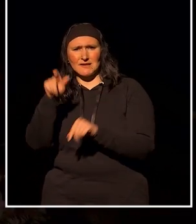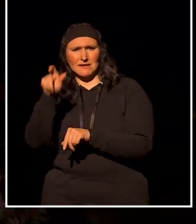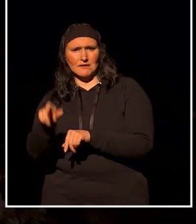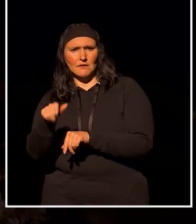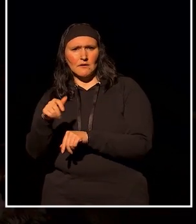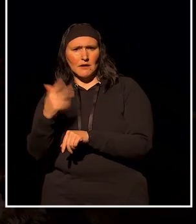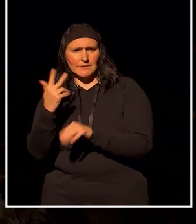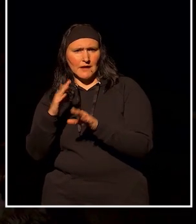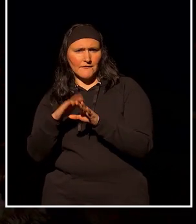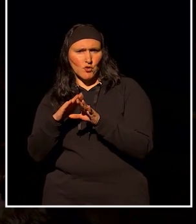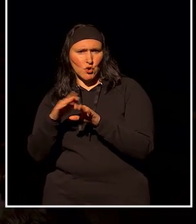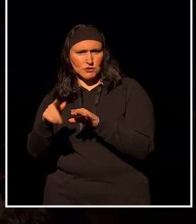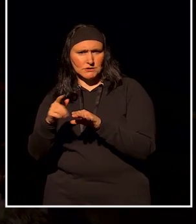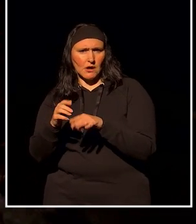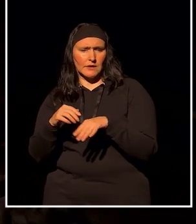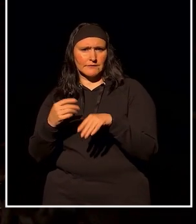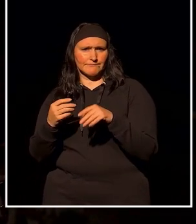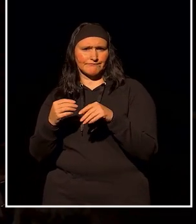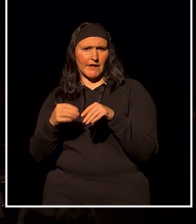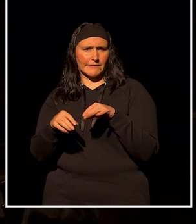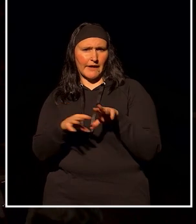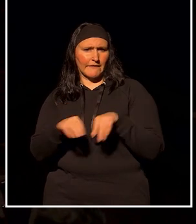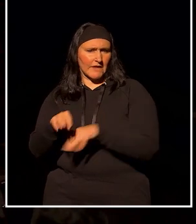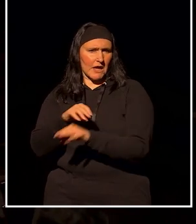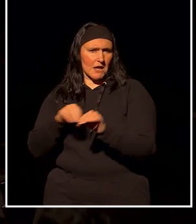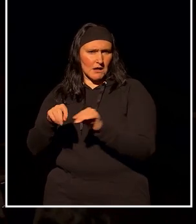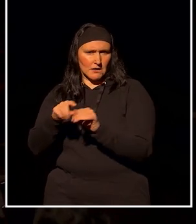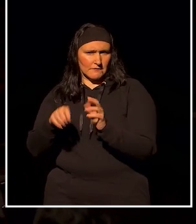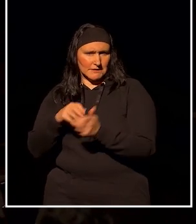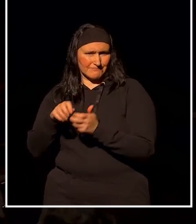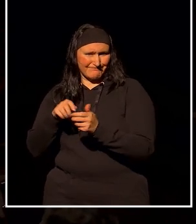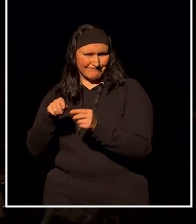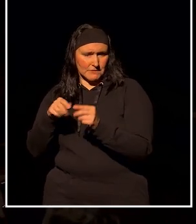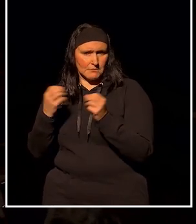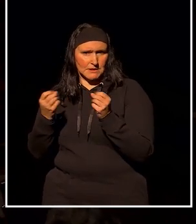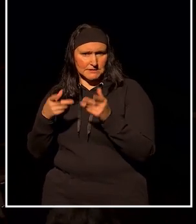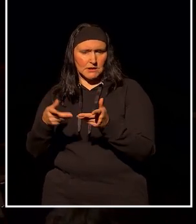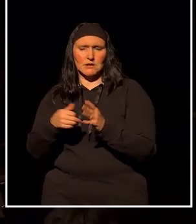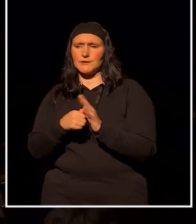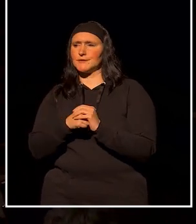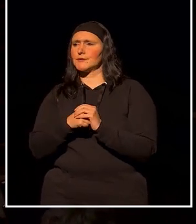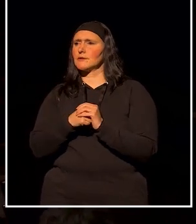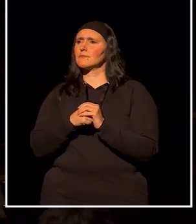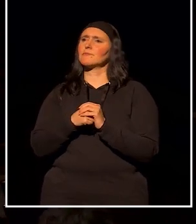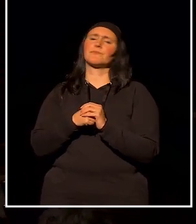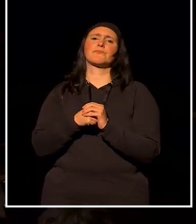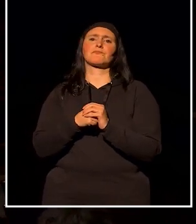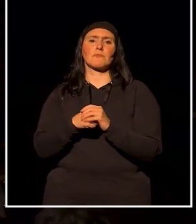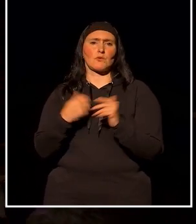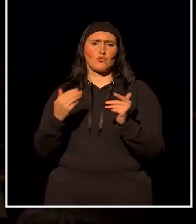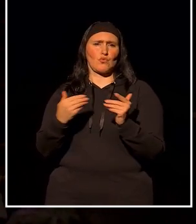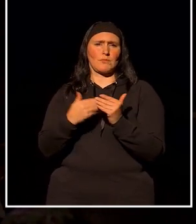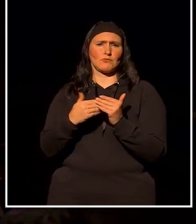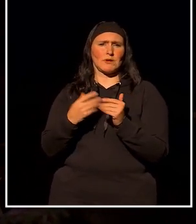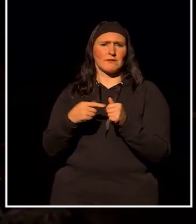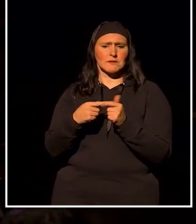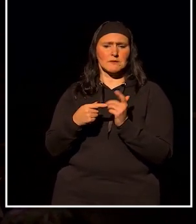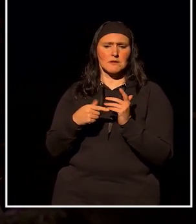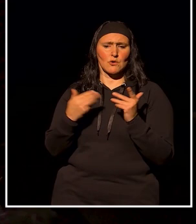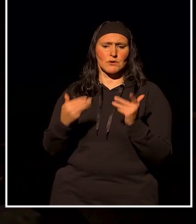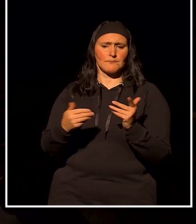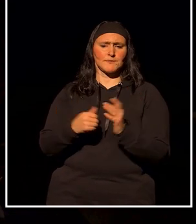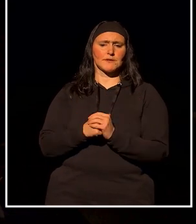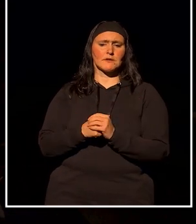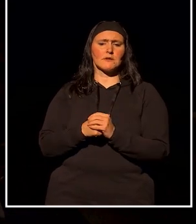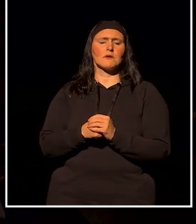deinen Fluchtpunkten, Nathan, geht am Anfang durchaus auch um die Dreyfus-Affäre und so weiter. Also man sieht